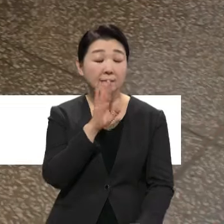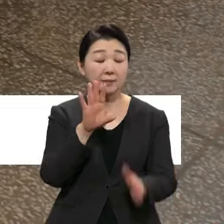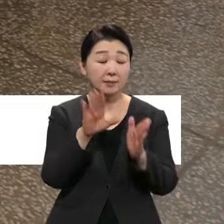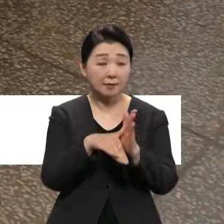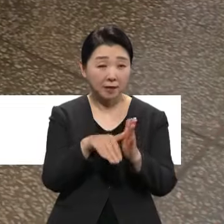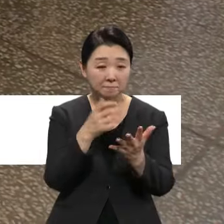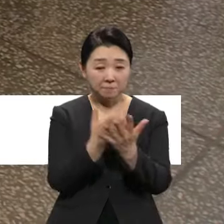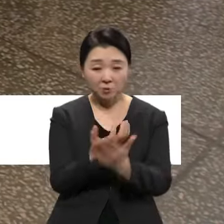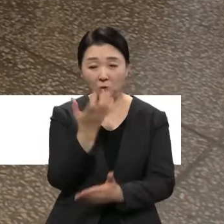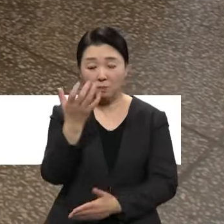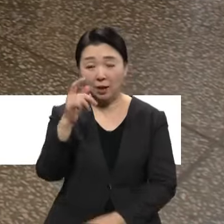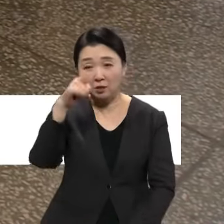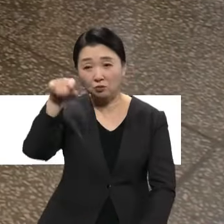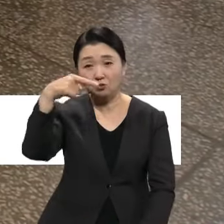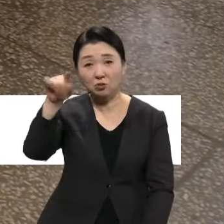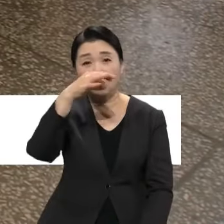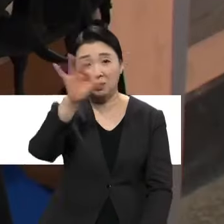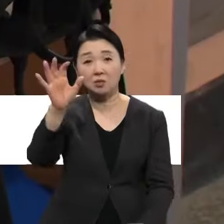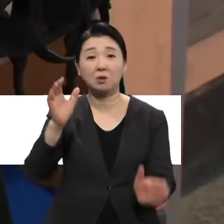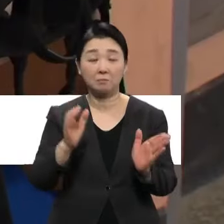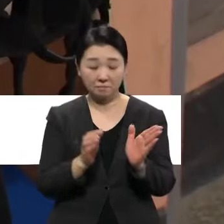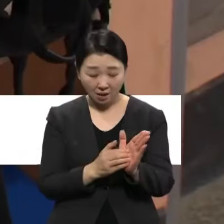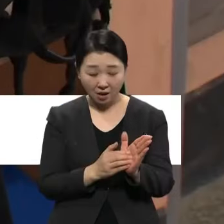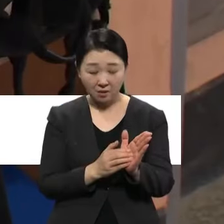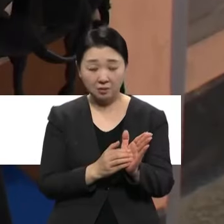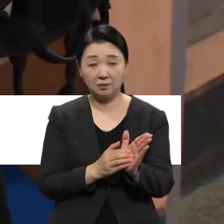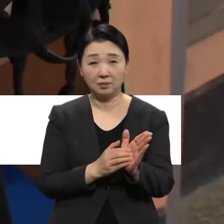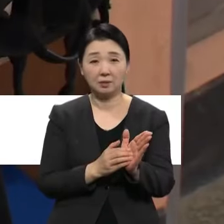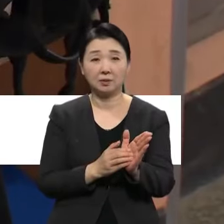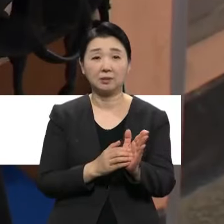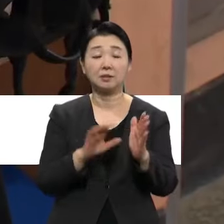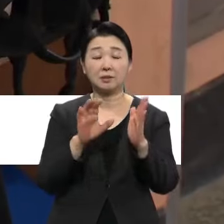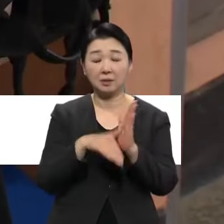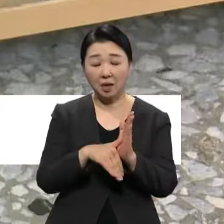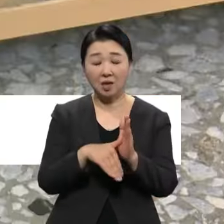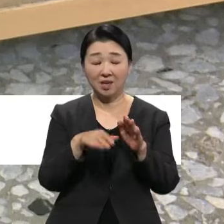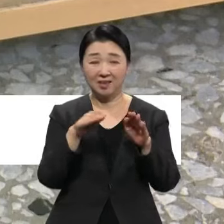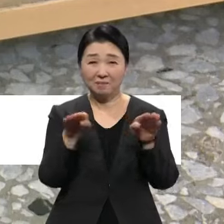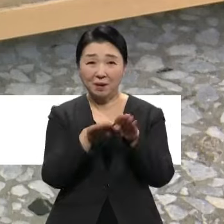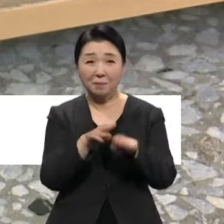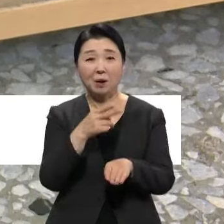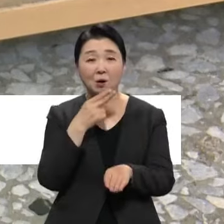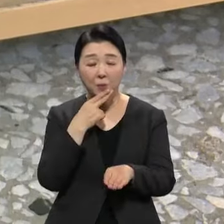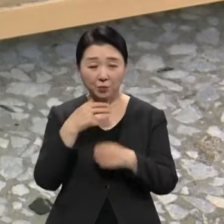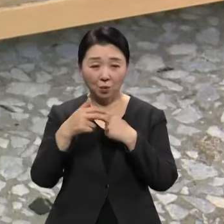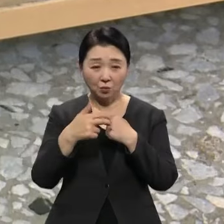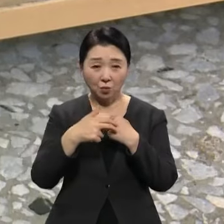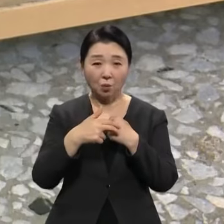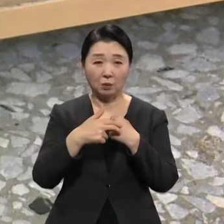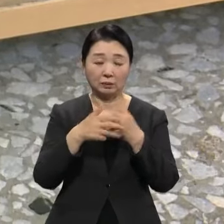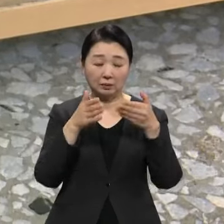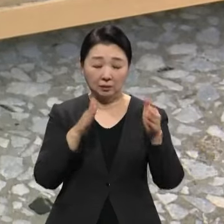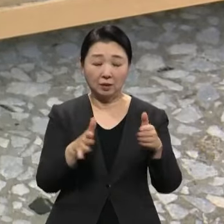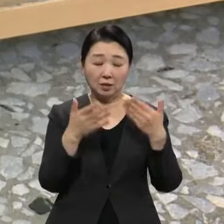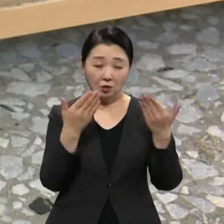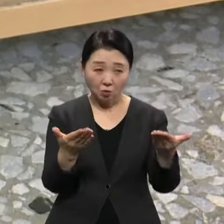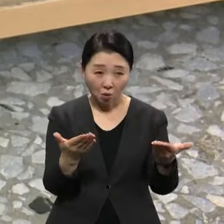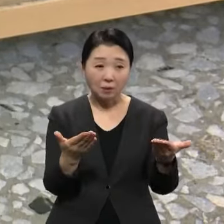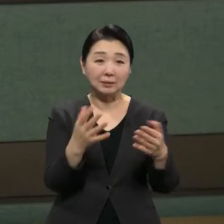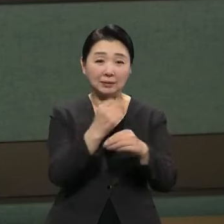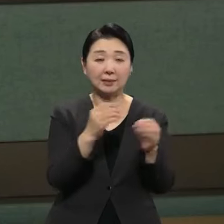의사 소견서 등 증빙서류를 받아 학교에 제출하면 의료기관에서 쉬라고 한 날짜만큼 출석을 인정받을